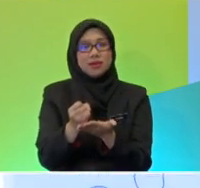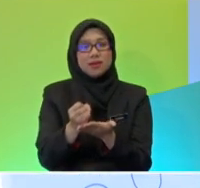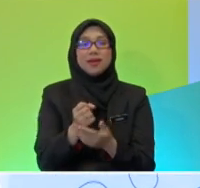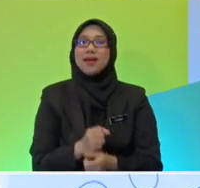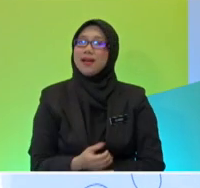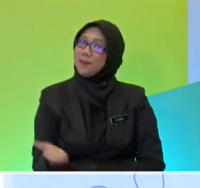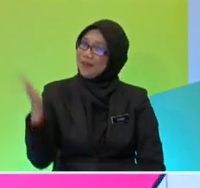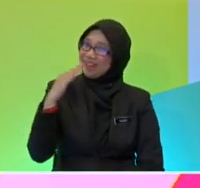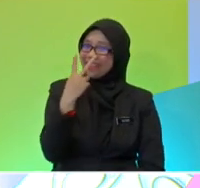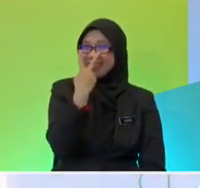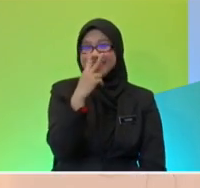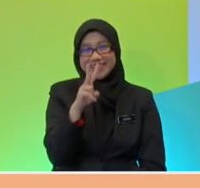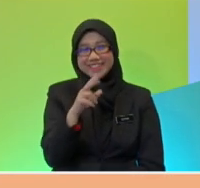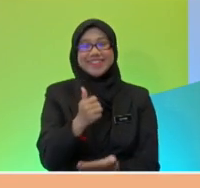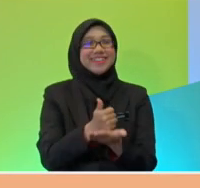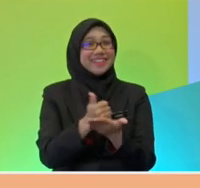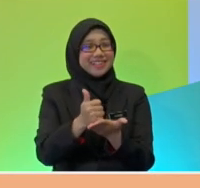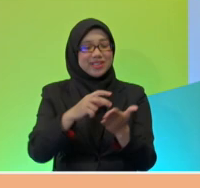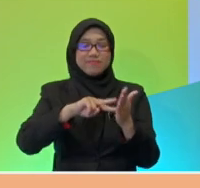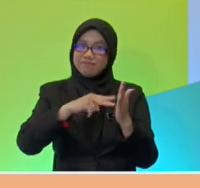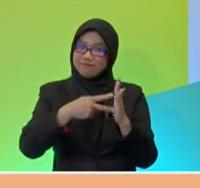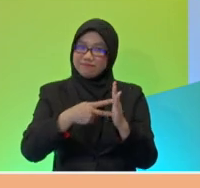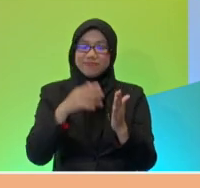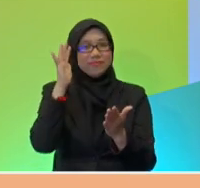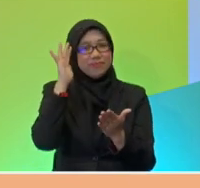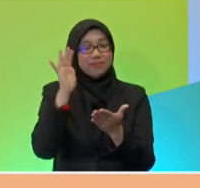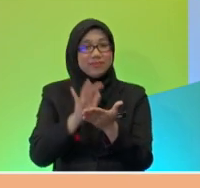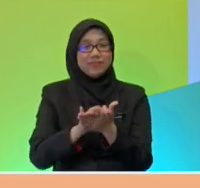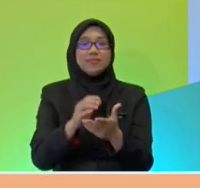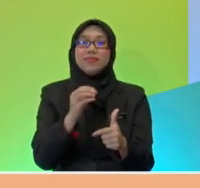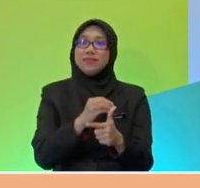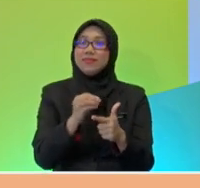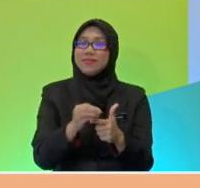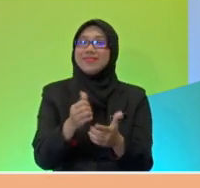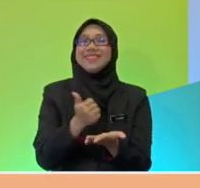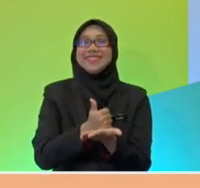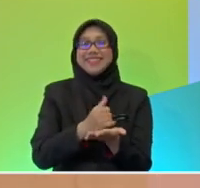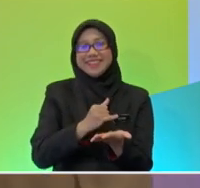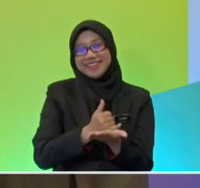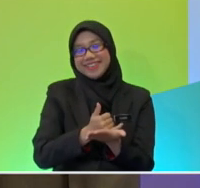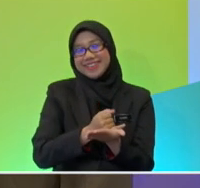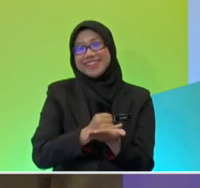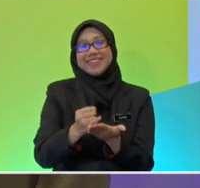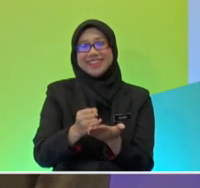Mari kita lihat amanah termasuk kepercayaan atau kejujuran Ya betul